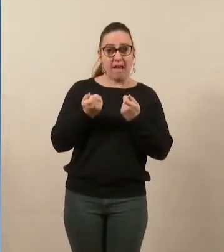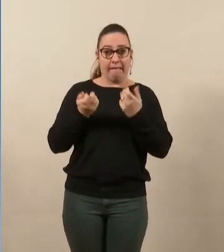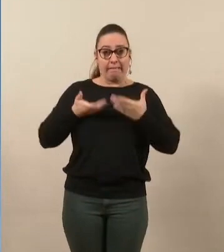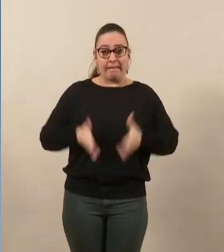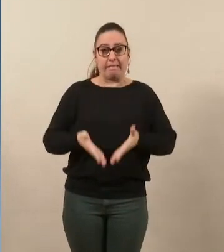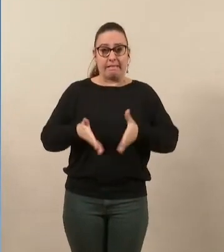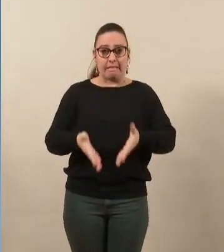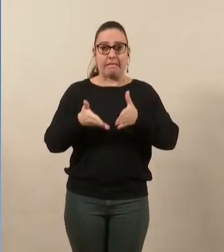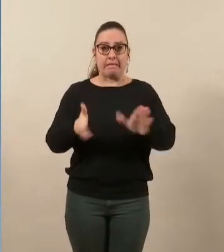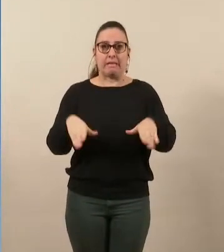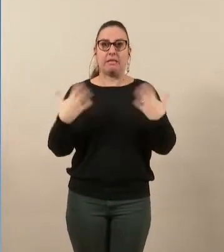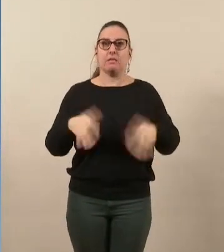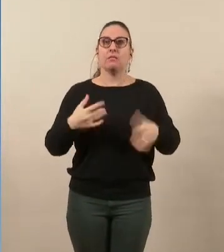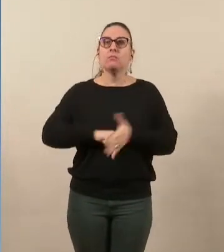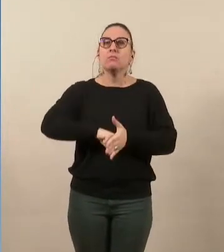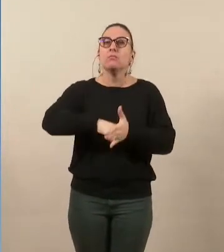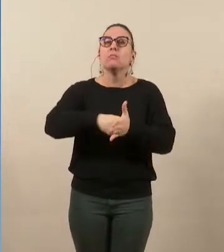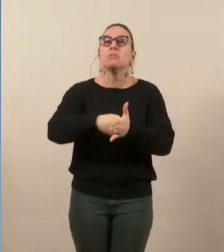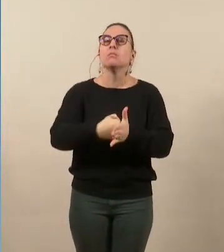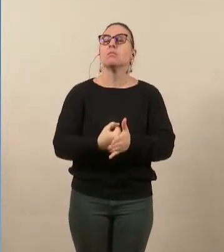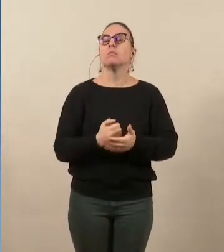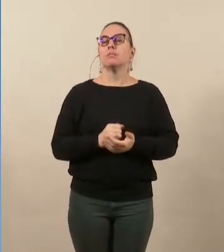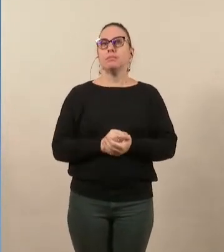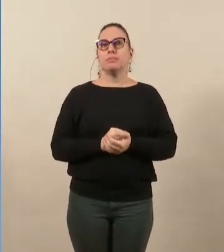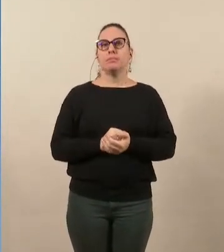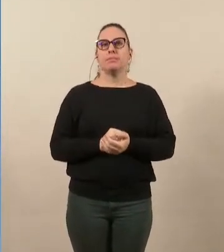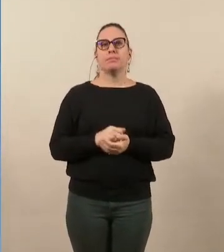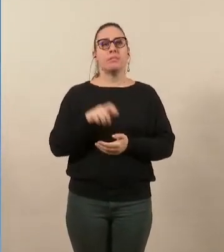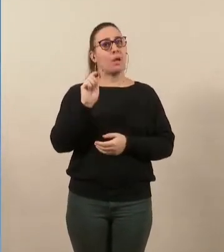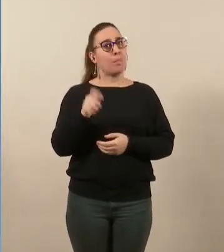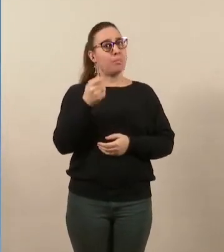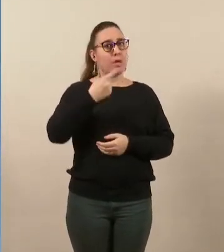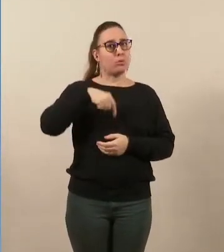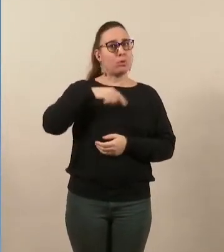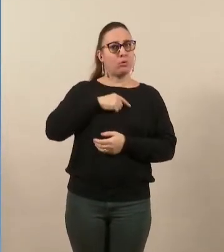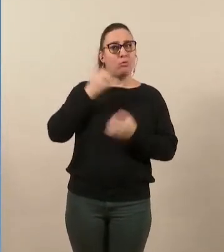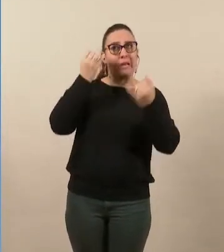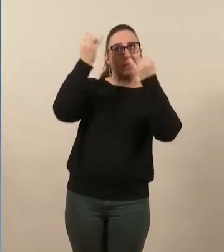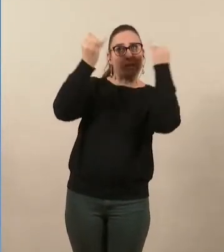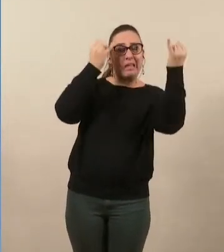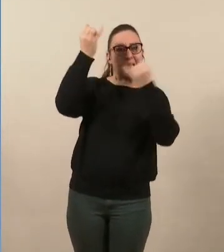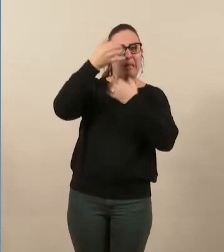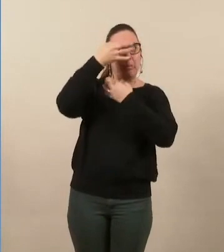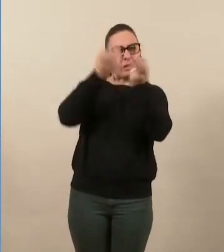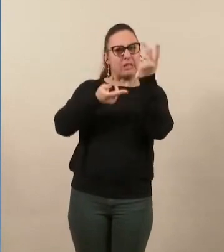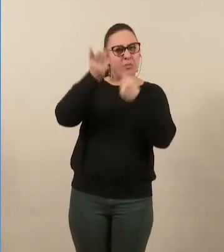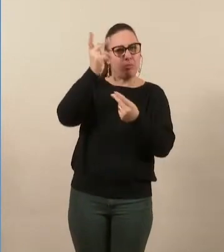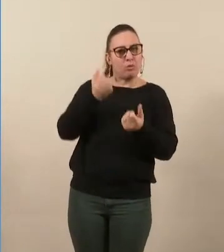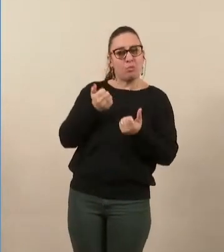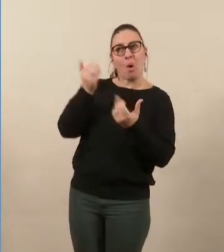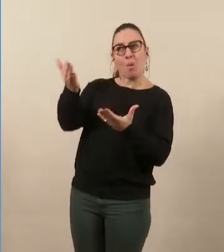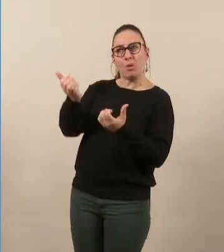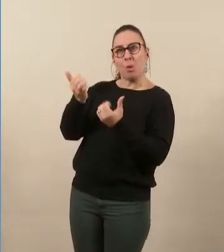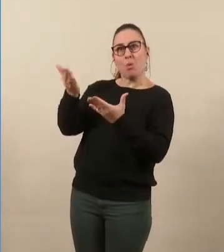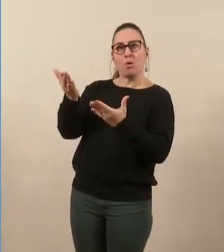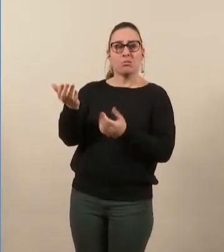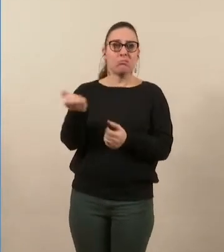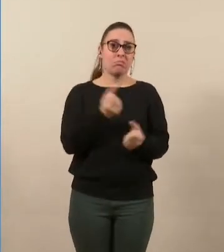drastiques. Bien sûr, nous serions ravis de vous proposer des pistes encore plus précises, mais il